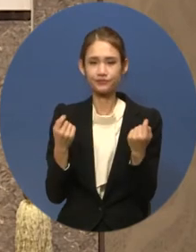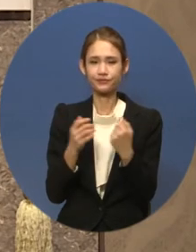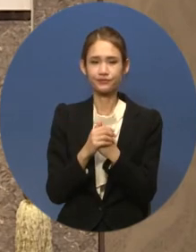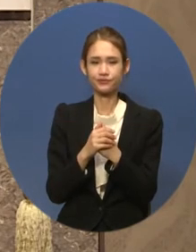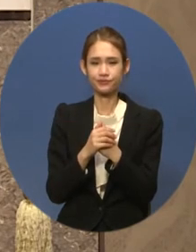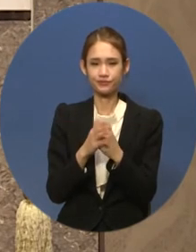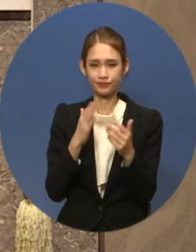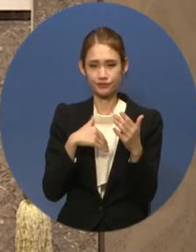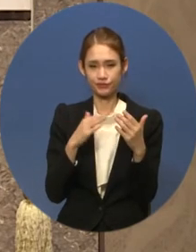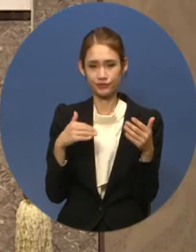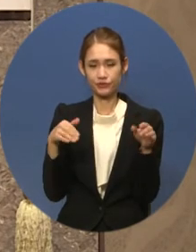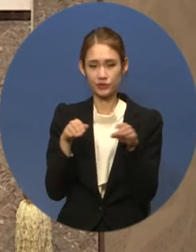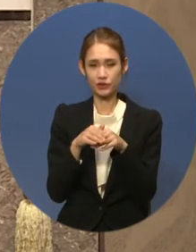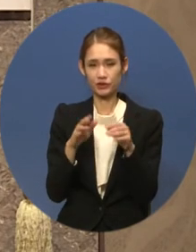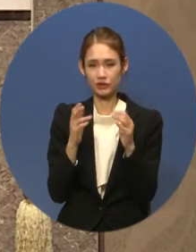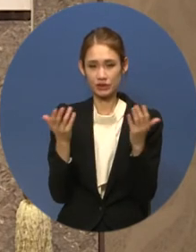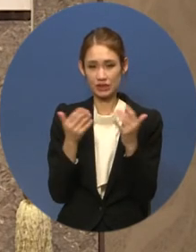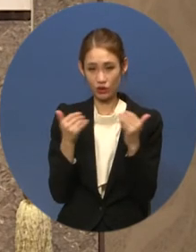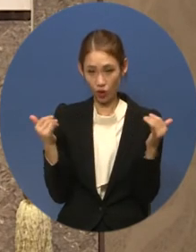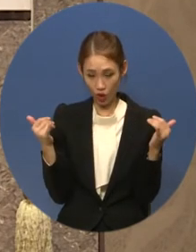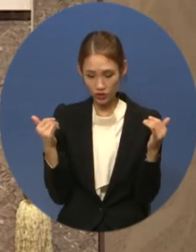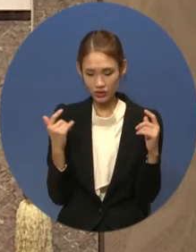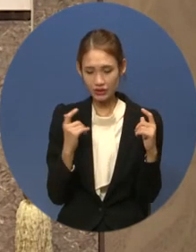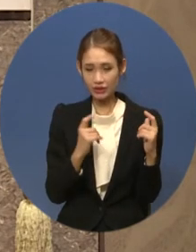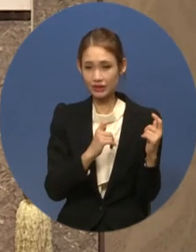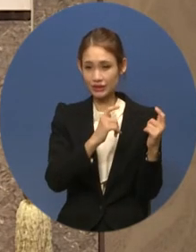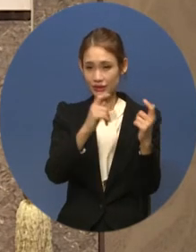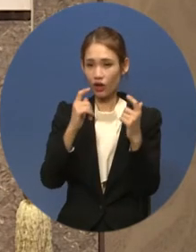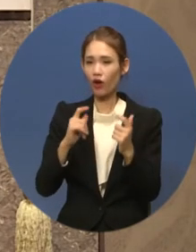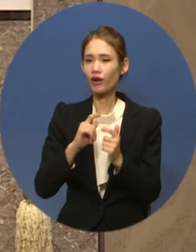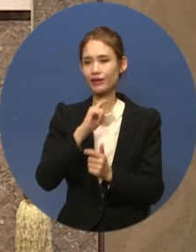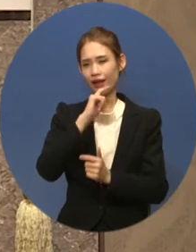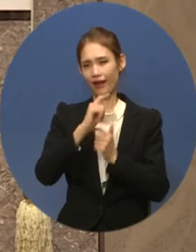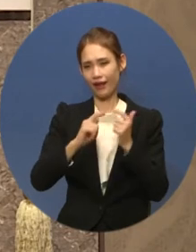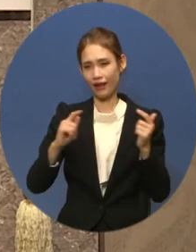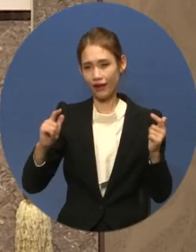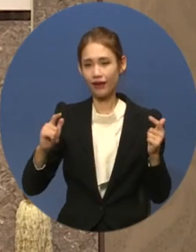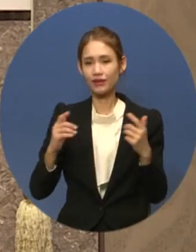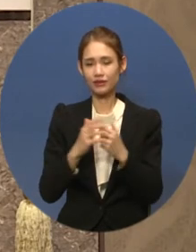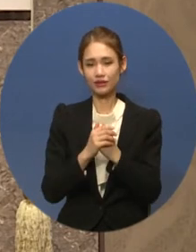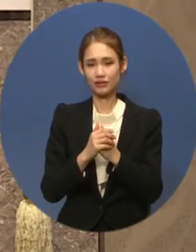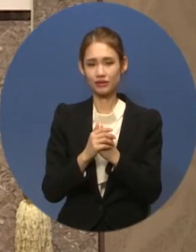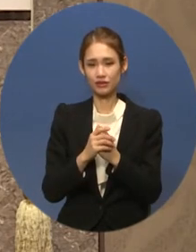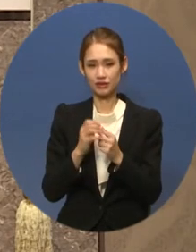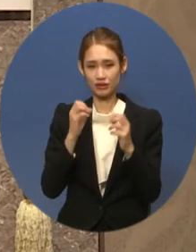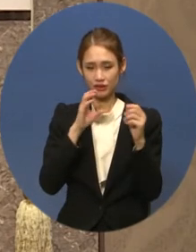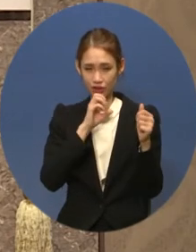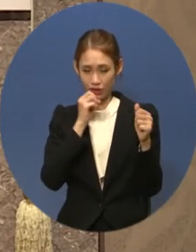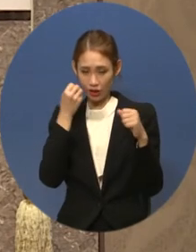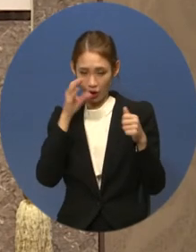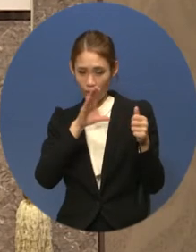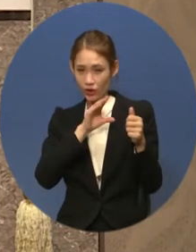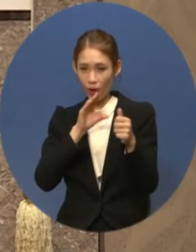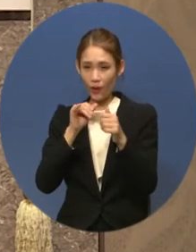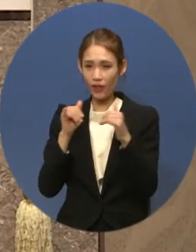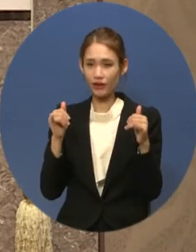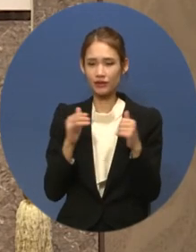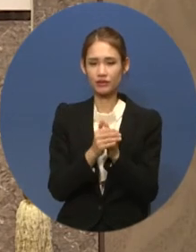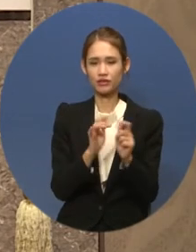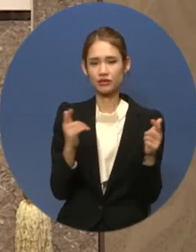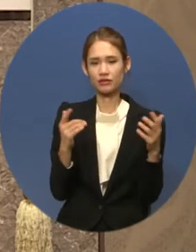그래서 우리 공공기관의 임원들이 라든가 지역의 또 모험 1 다양한 명사 라든가 연예인 분들이라 2분들이 사회적 기업